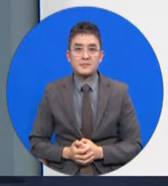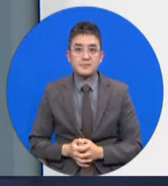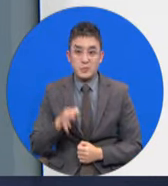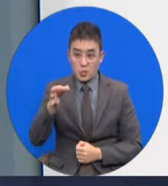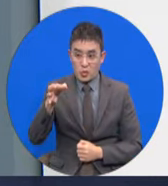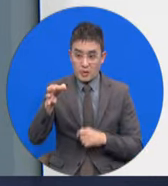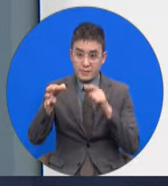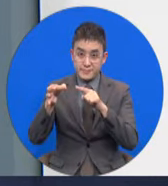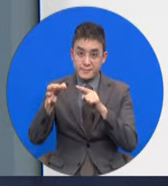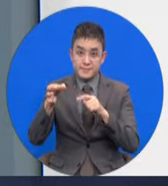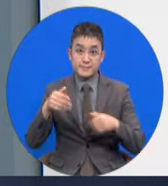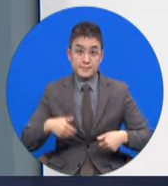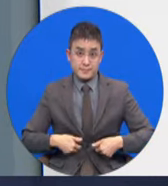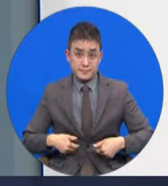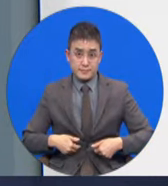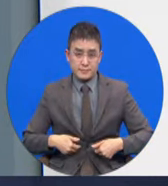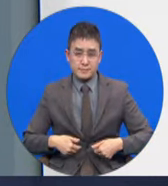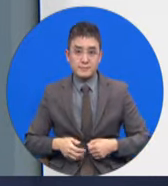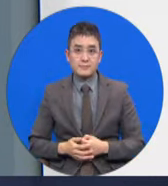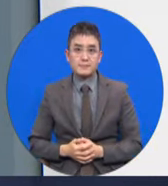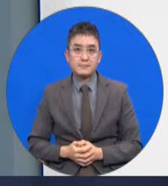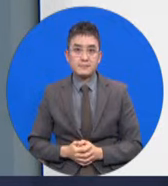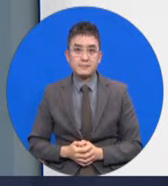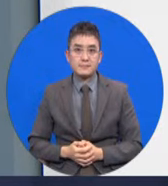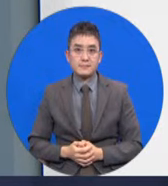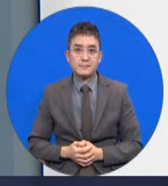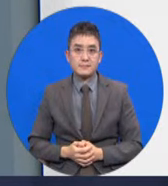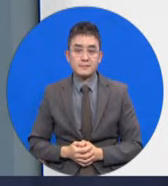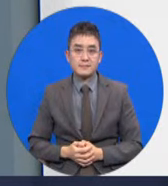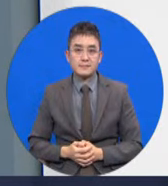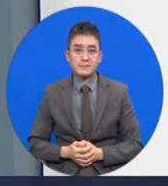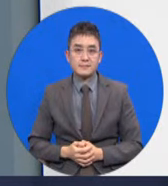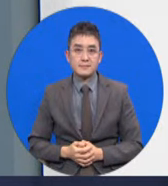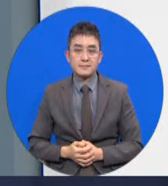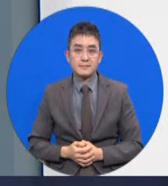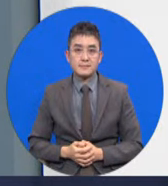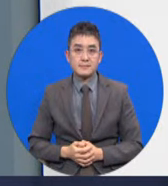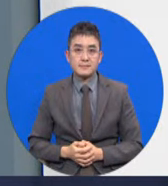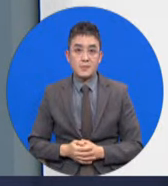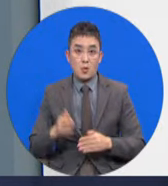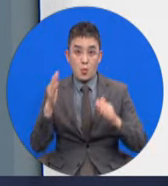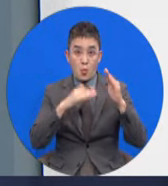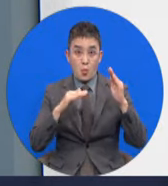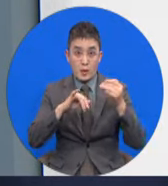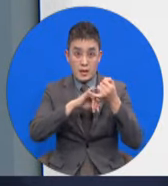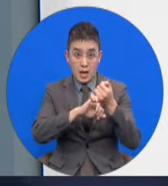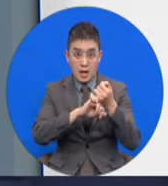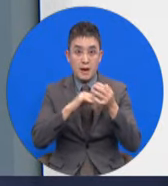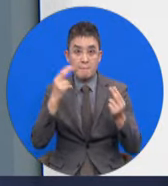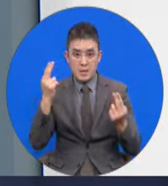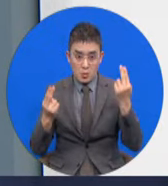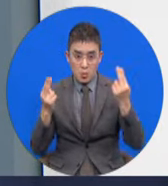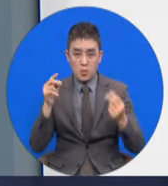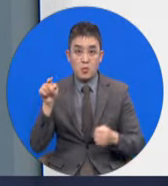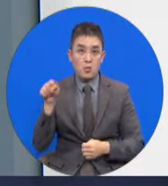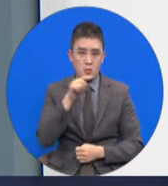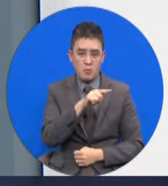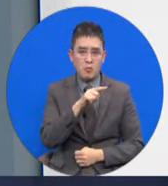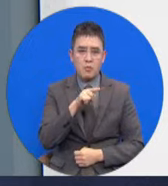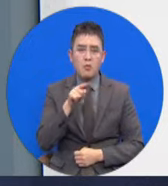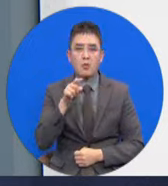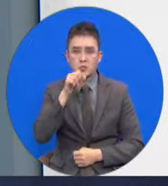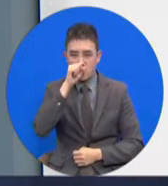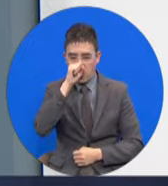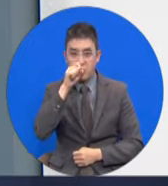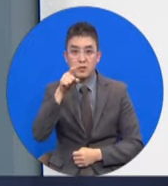돈 문제. 그러나 오늘 참 우리 프로그램에서 참 좋은 걸 한다는 생각이 드는데 예. 공약 비교는 참 바람직한 아이템입니다.